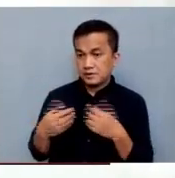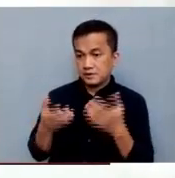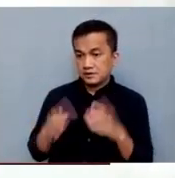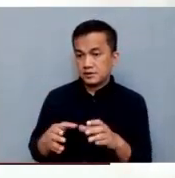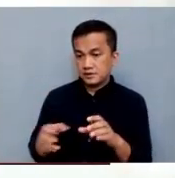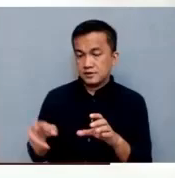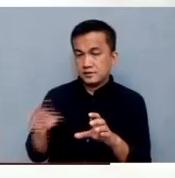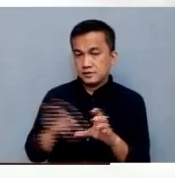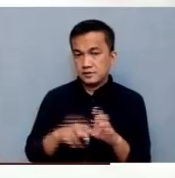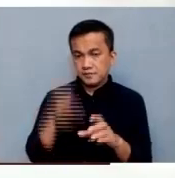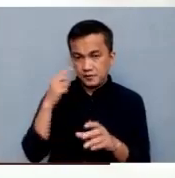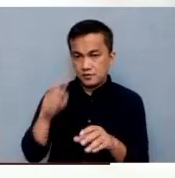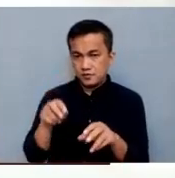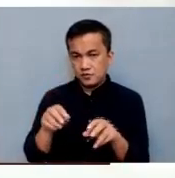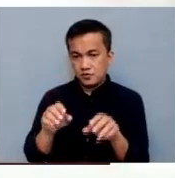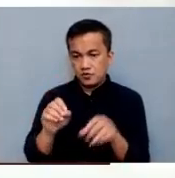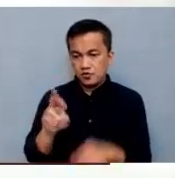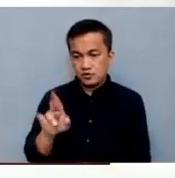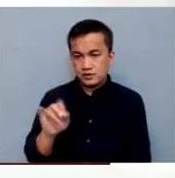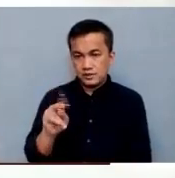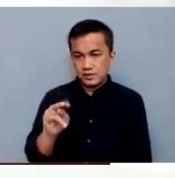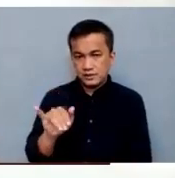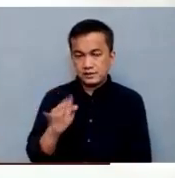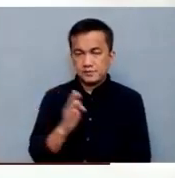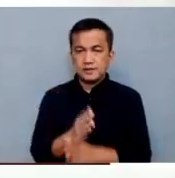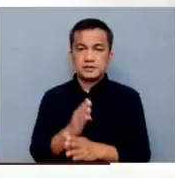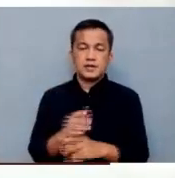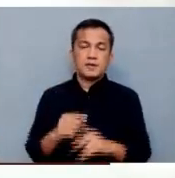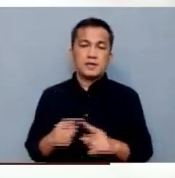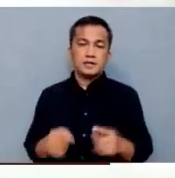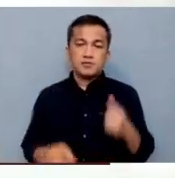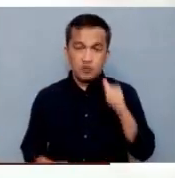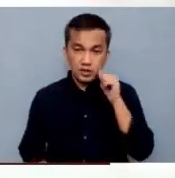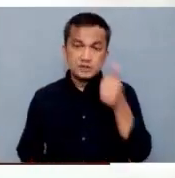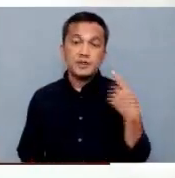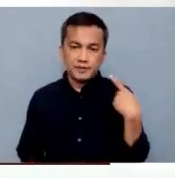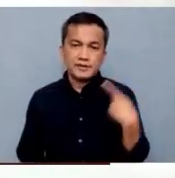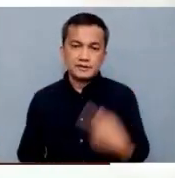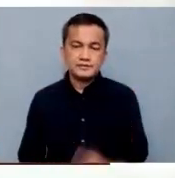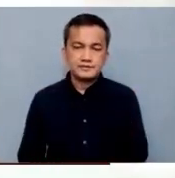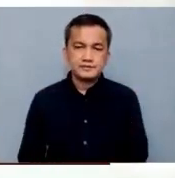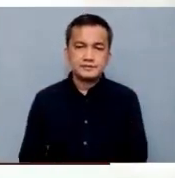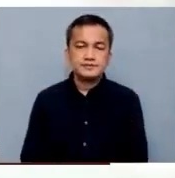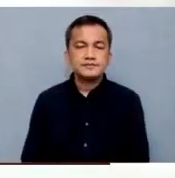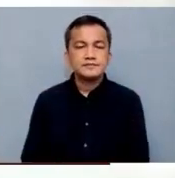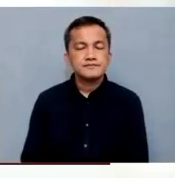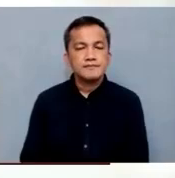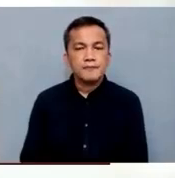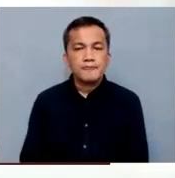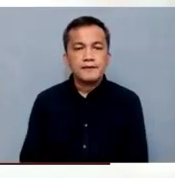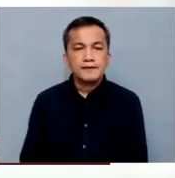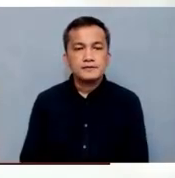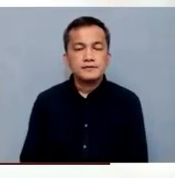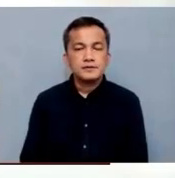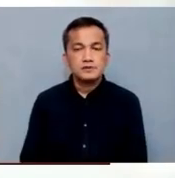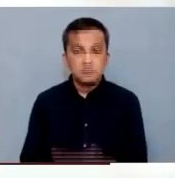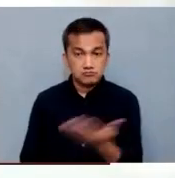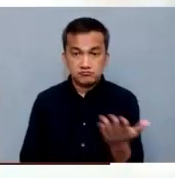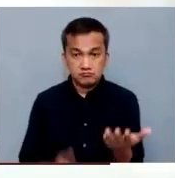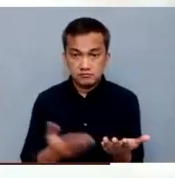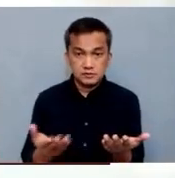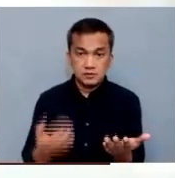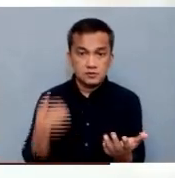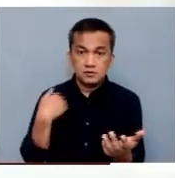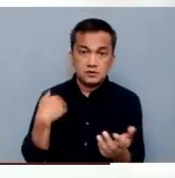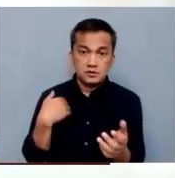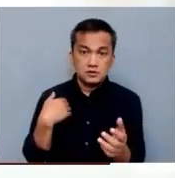bus, may iilan. Pero may biyahe pa naman daw bukas. No? So kung may mga kapatid po tayo na hindi na po